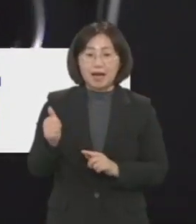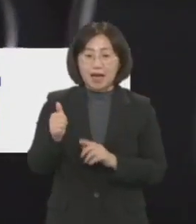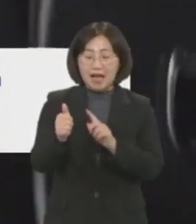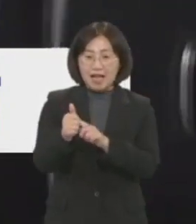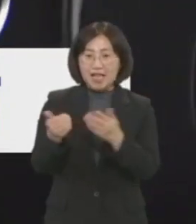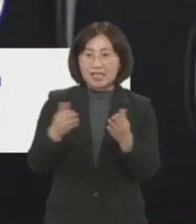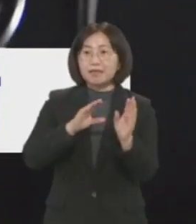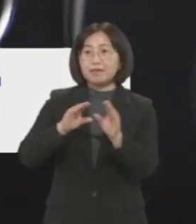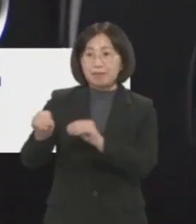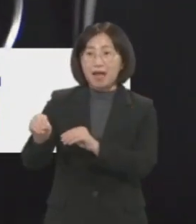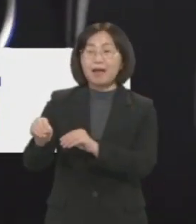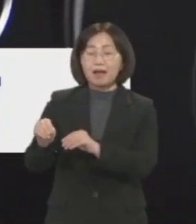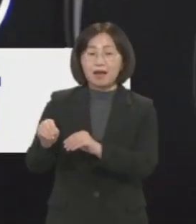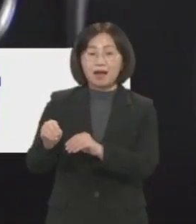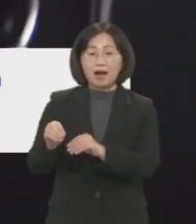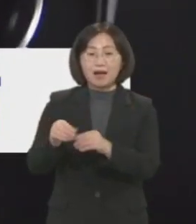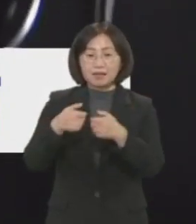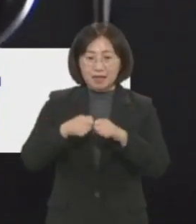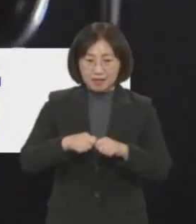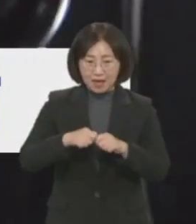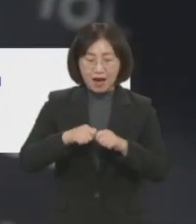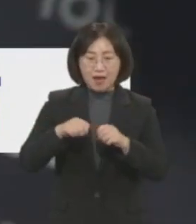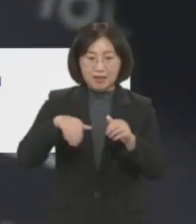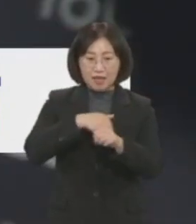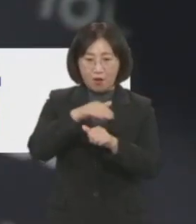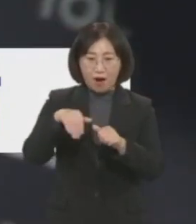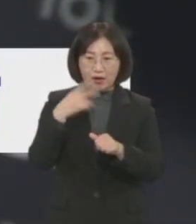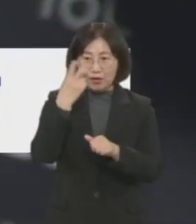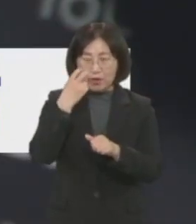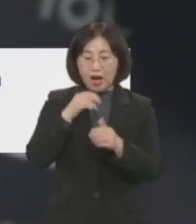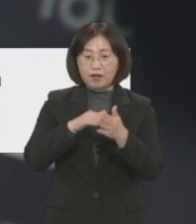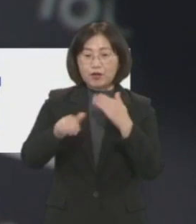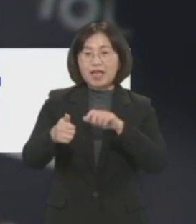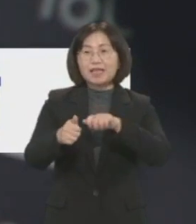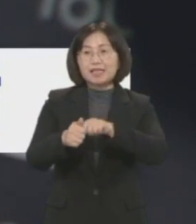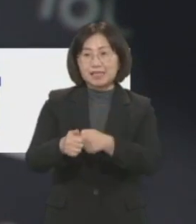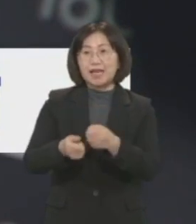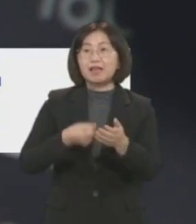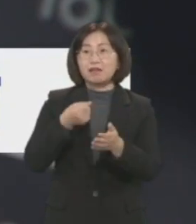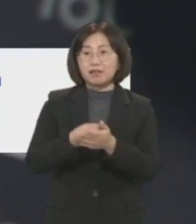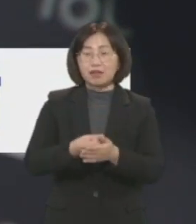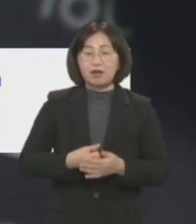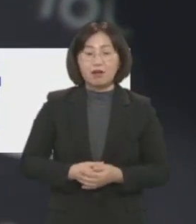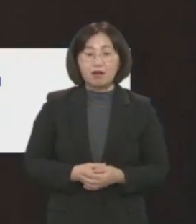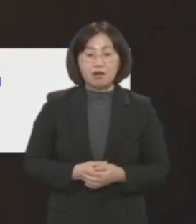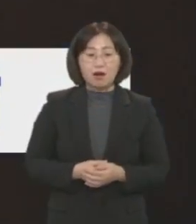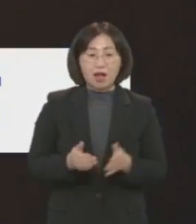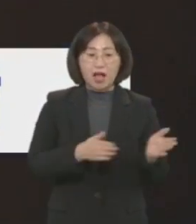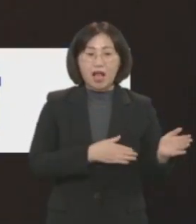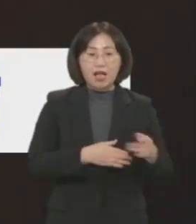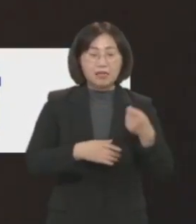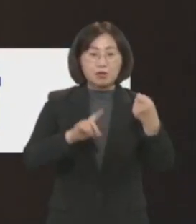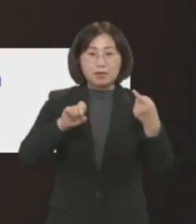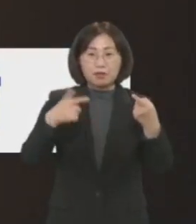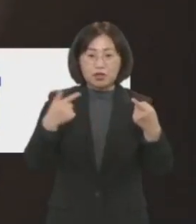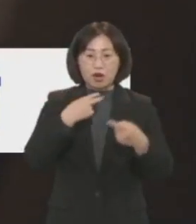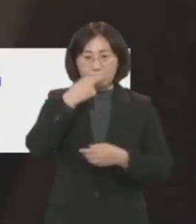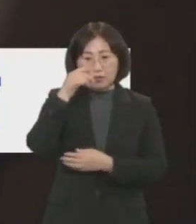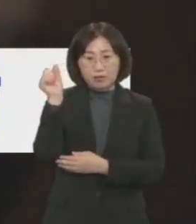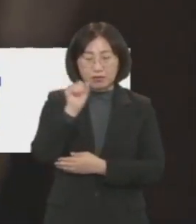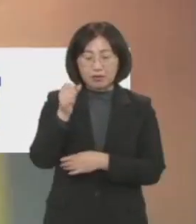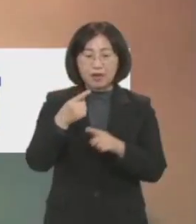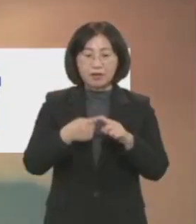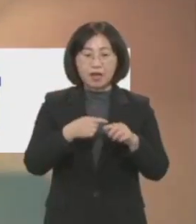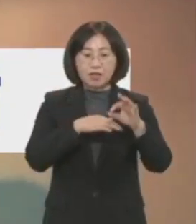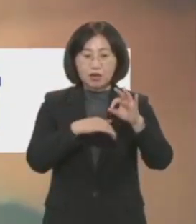경감을 직위 해제했으며 자세한 경의를 조사한 뒤 징계 수위를 결정할 예정입니다 또 지난 16일 음주운전을 하다